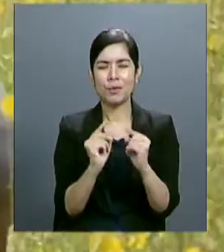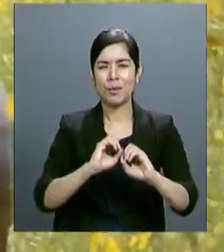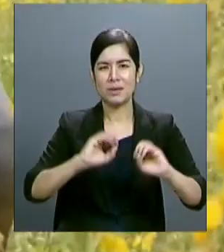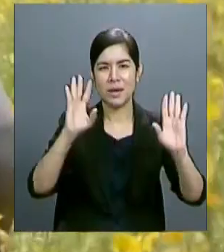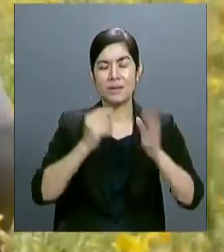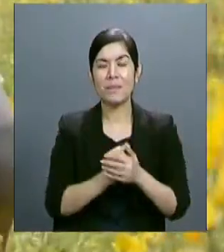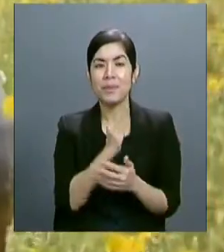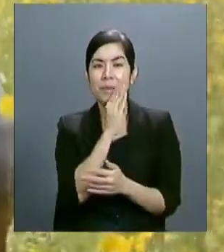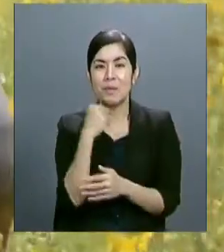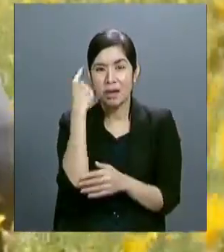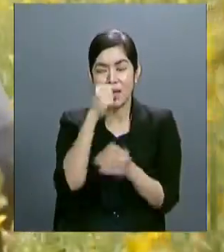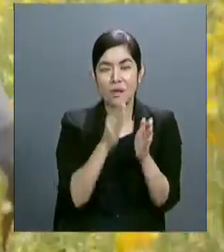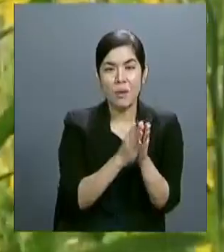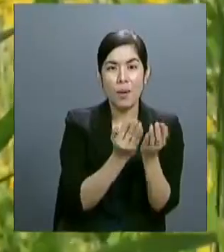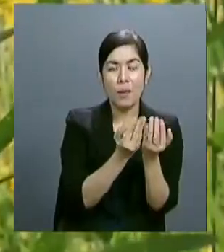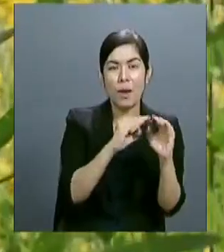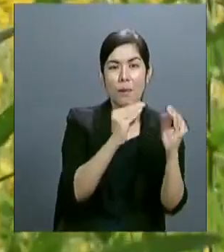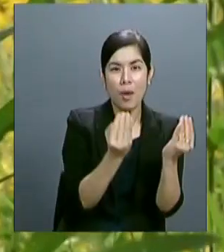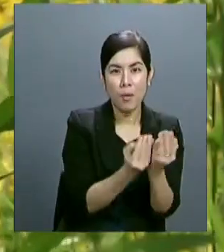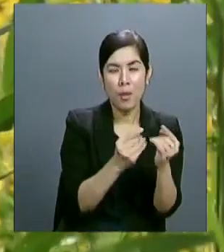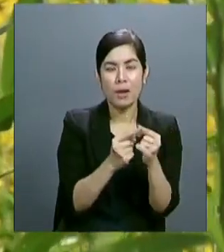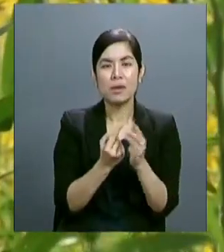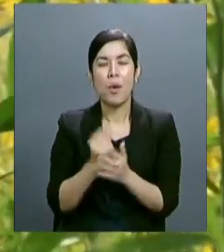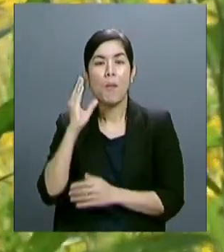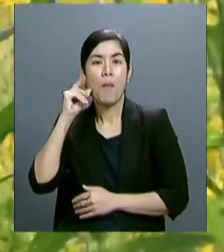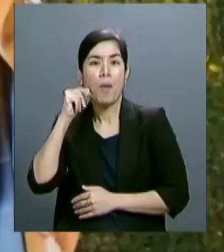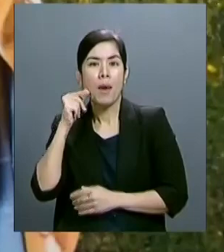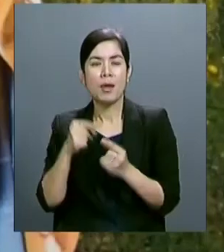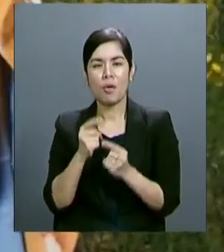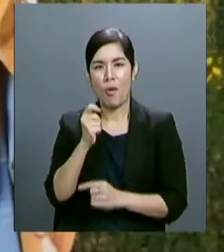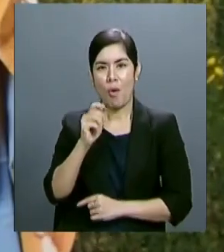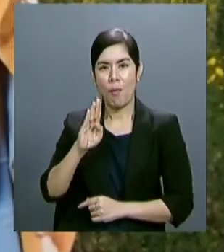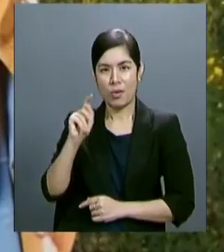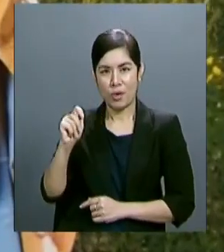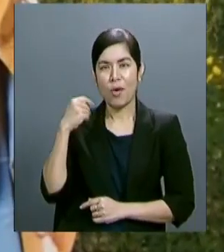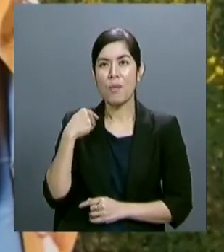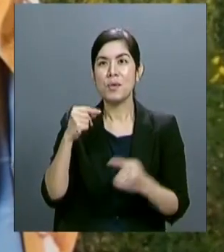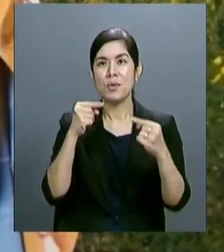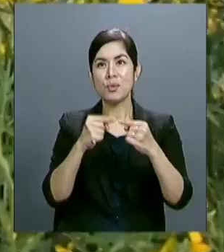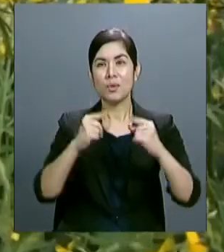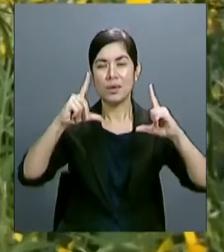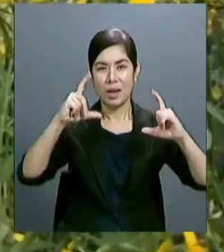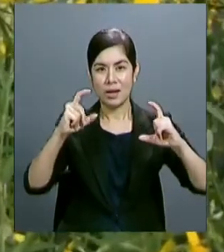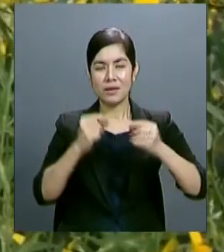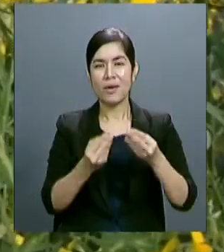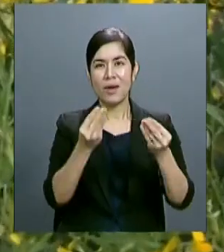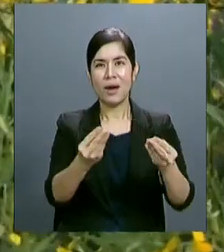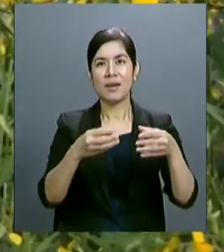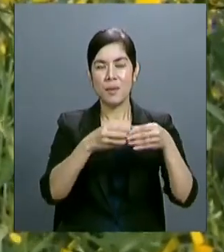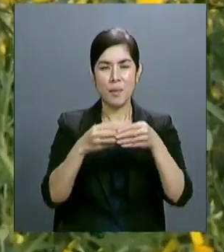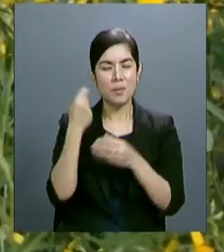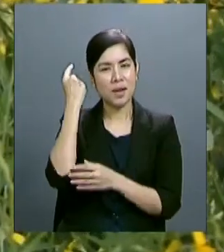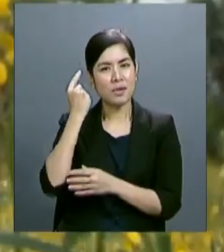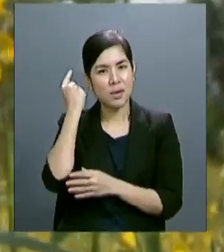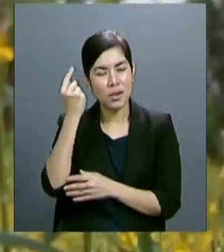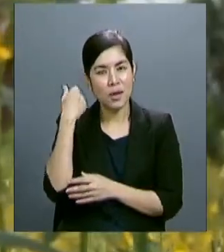ทางมากับพ่อแม่หรือครอบครัวอบต.รำแดงก็ได้จัดจุดถ่ายภาพให้กับนักท่องเที่ยวได้มาถ่ายภาพไม่ว่าจะเป็นจุ